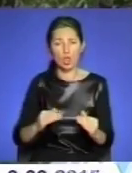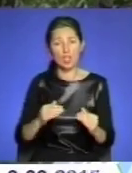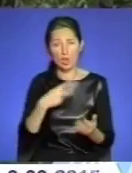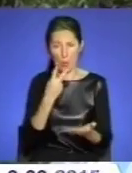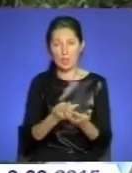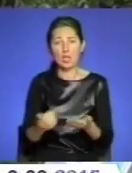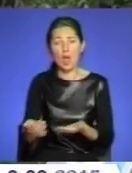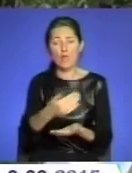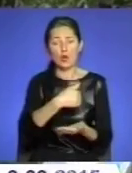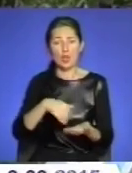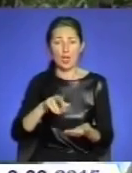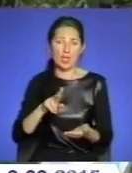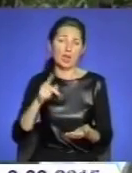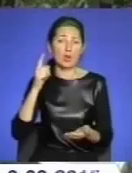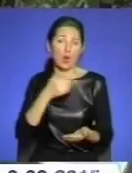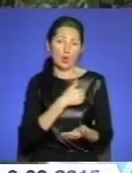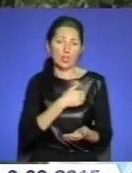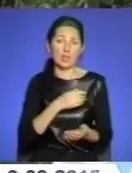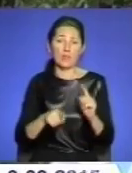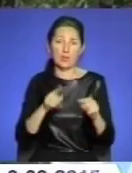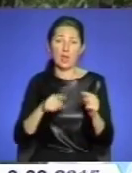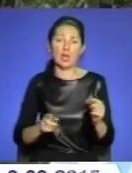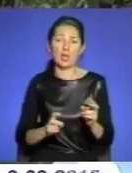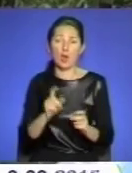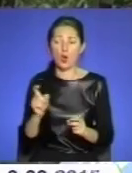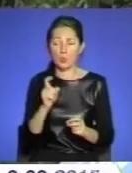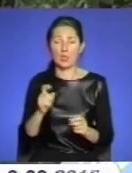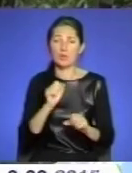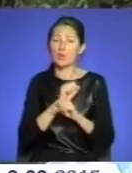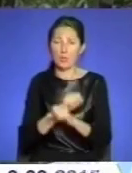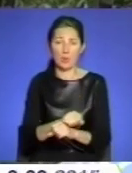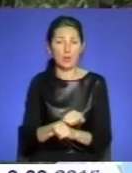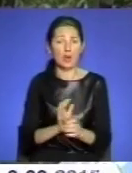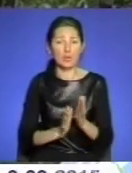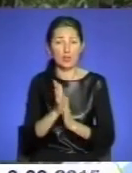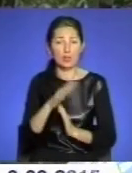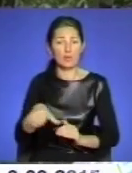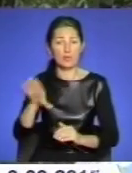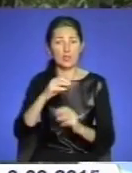Деякі господарства взагалі зараз припиняють вирощувати, тому що все вже згоріло.